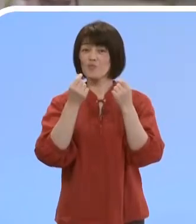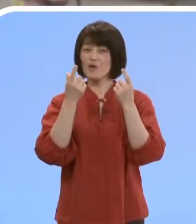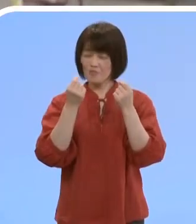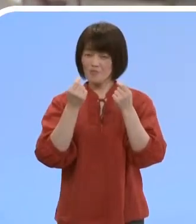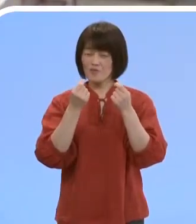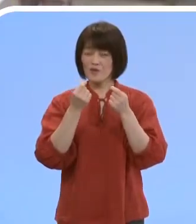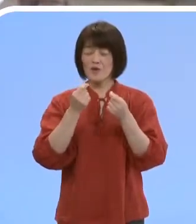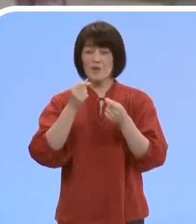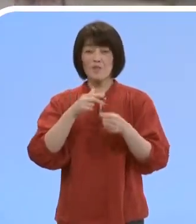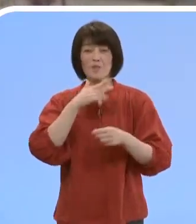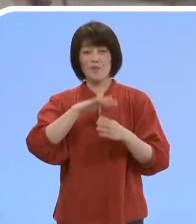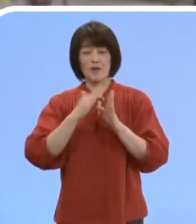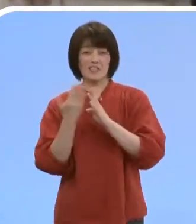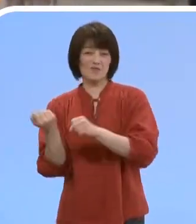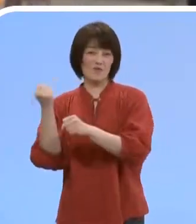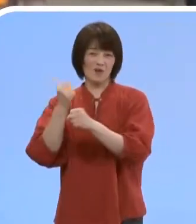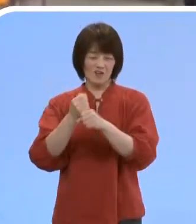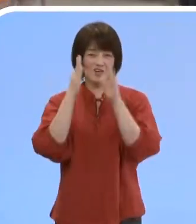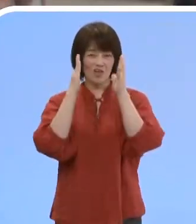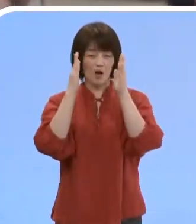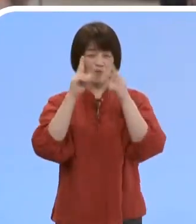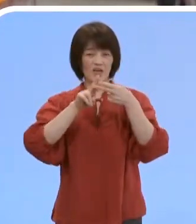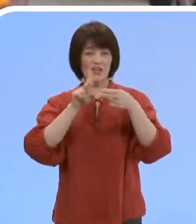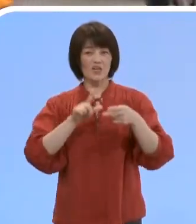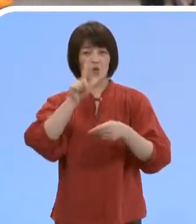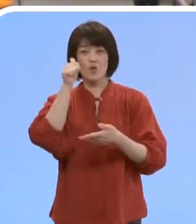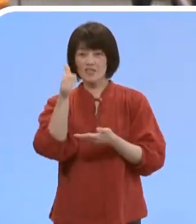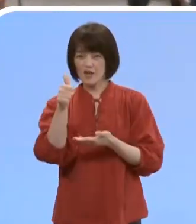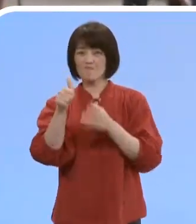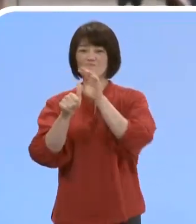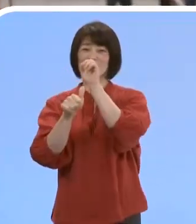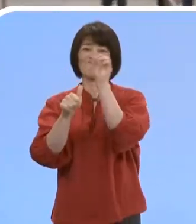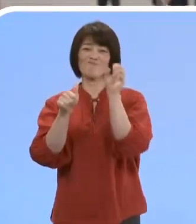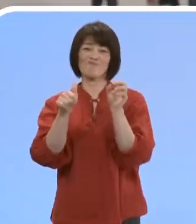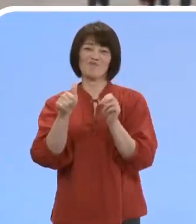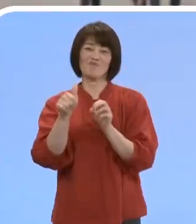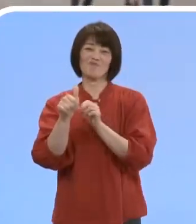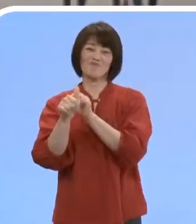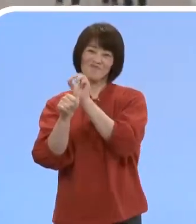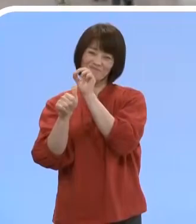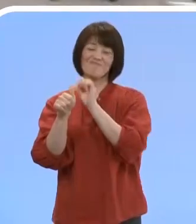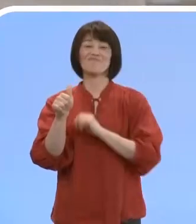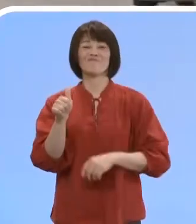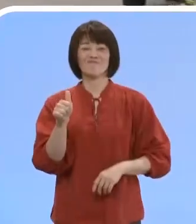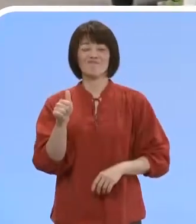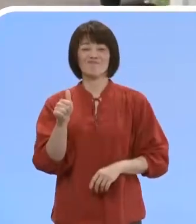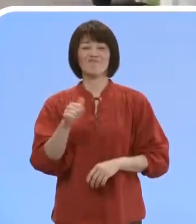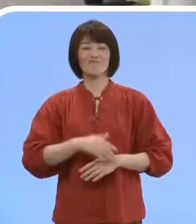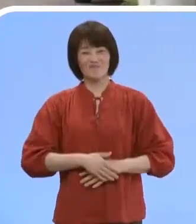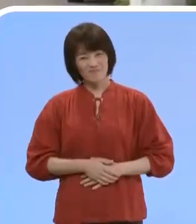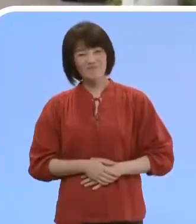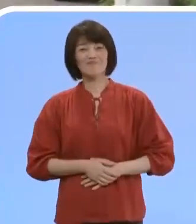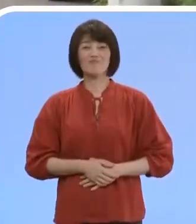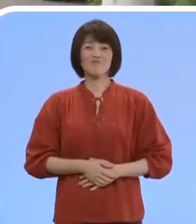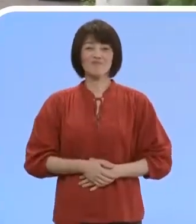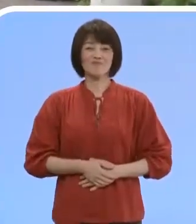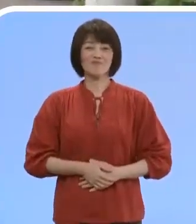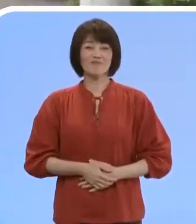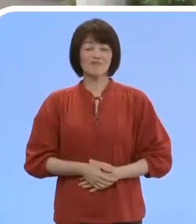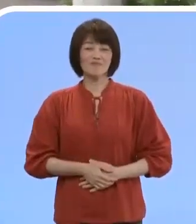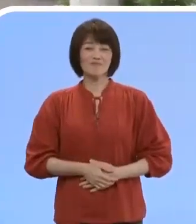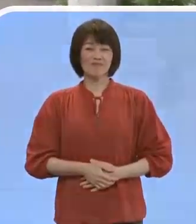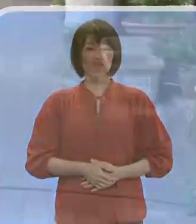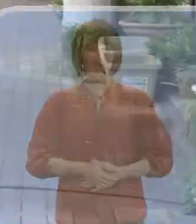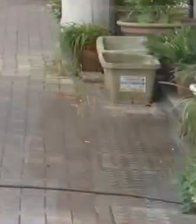きました。町の活性化に尽力されている井上庄司さん、確かに輝いていました。それでは